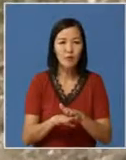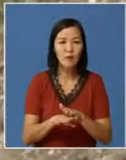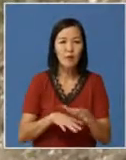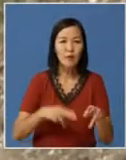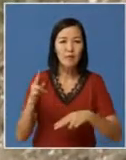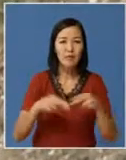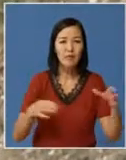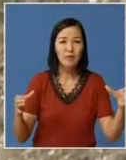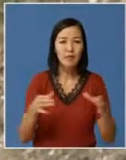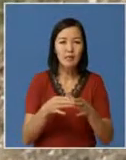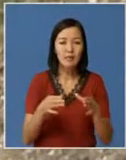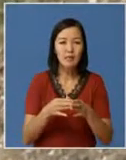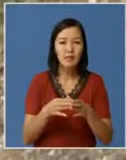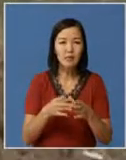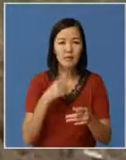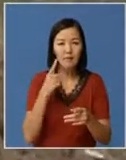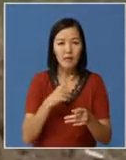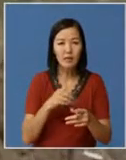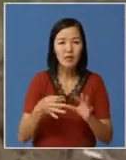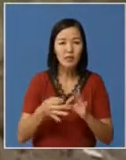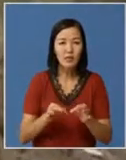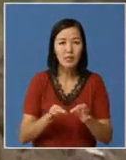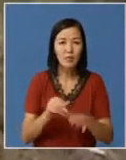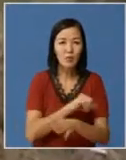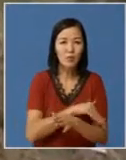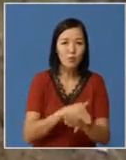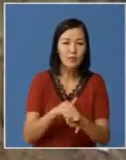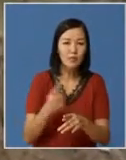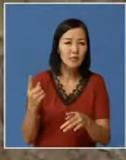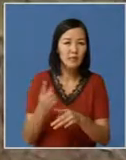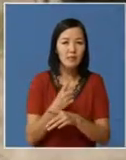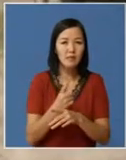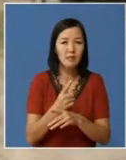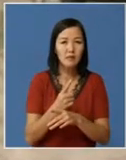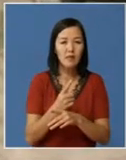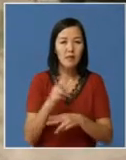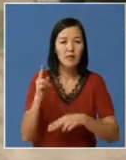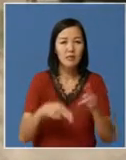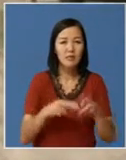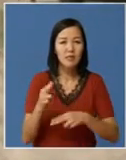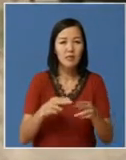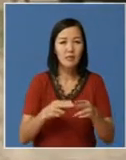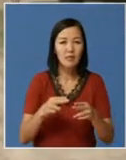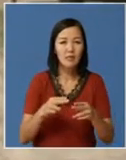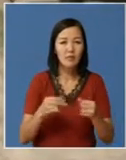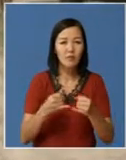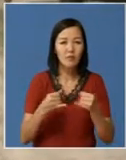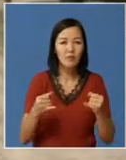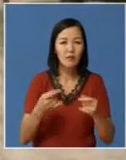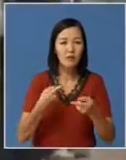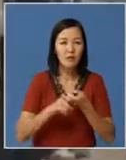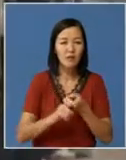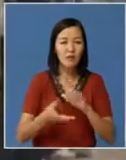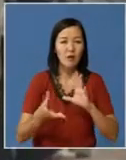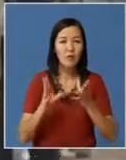организации пытается убедить их в обратном, но тщетно. Улица Тульская не единственная, вдоль которой строители собираются проложить коммуникации.